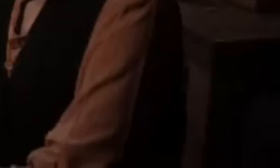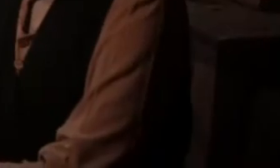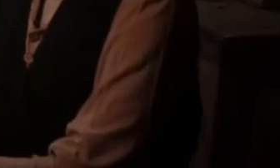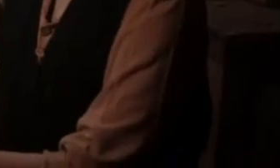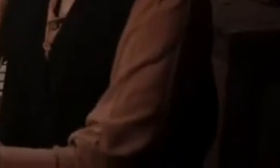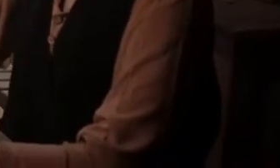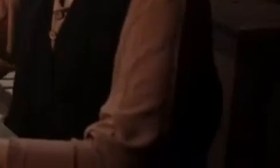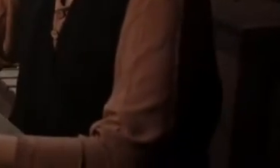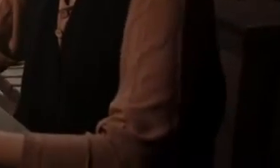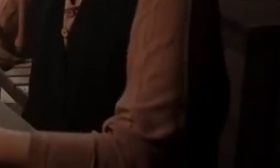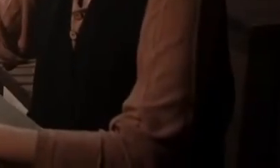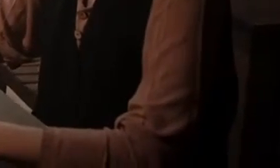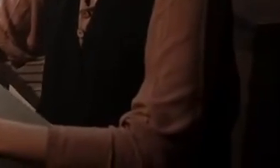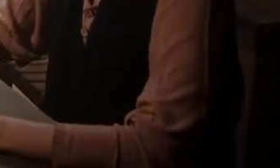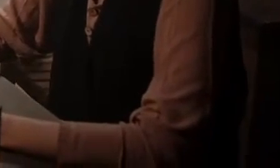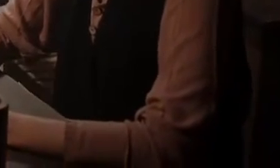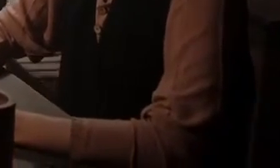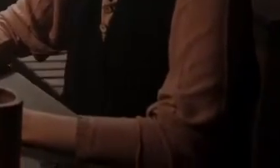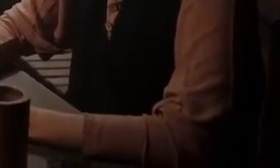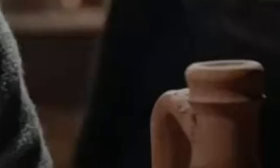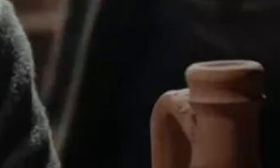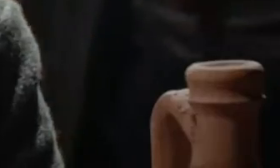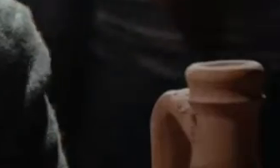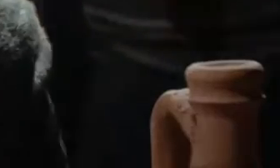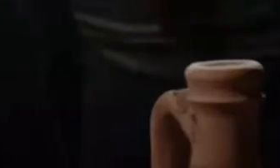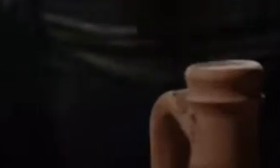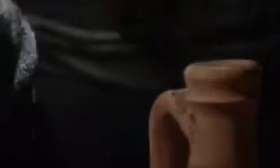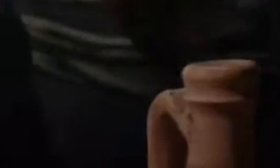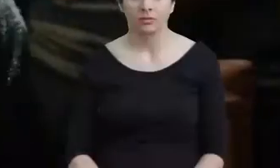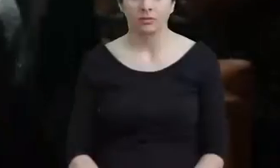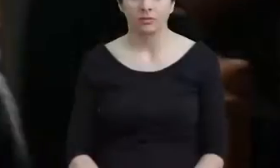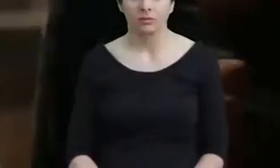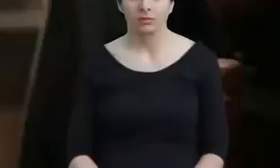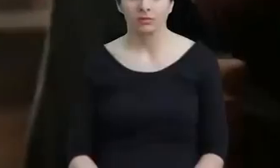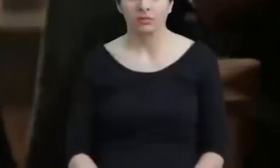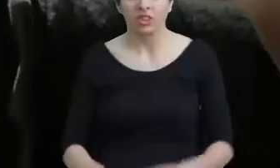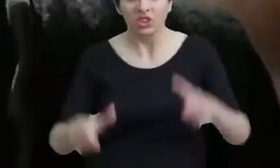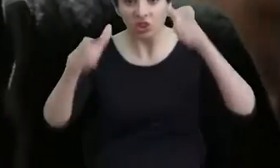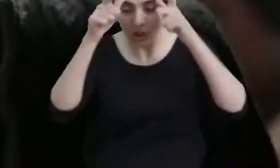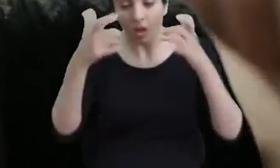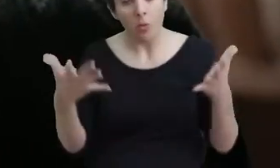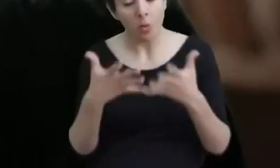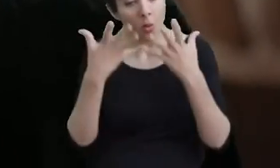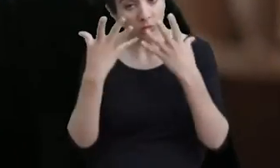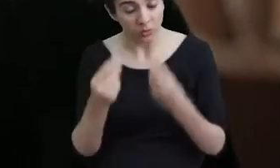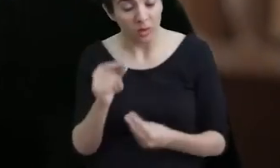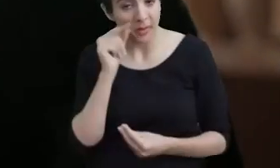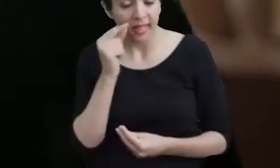Sakallı pejmurda bir adam arkadaşlarıyla sırıtarak kağıt oynuyor. Cemil'in eli ensesine yapıştı. Şeytanınız bol olsun